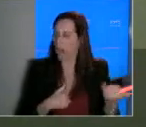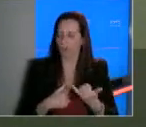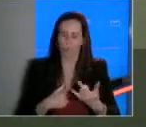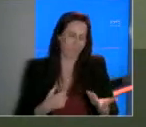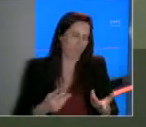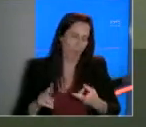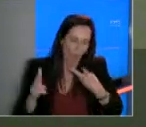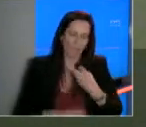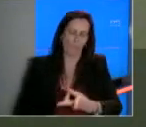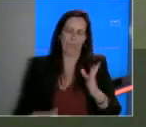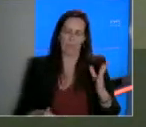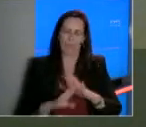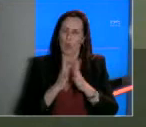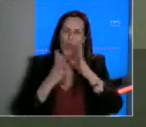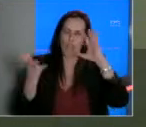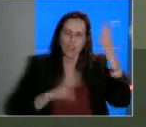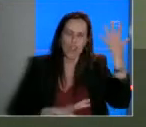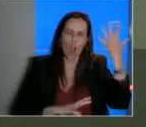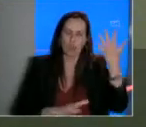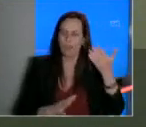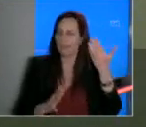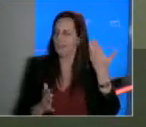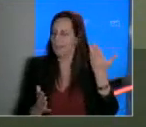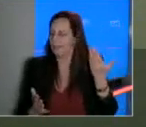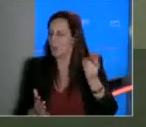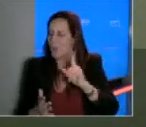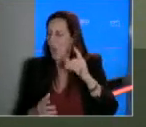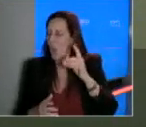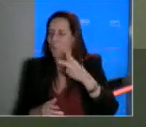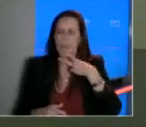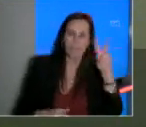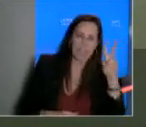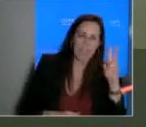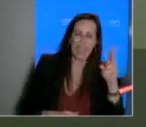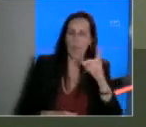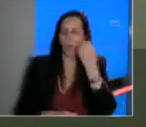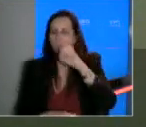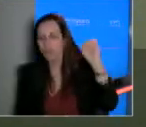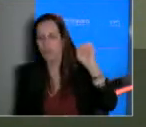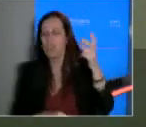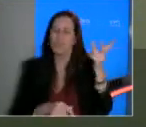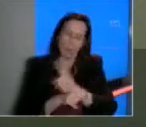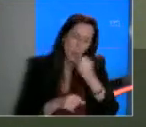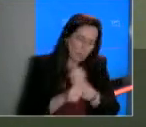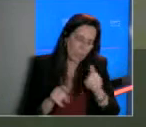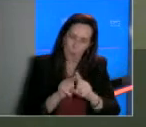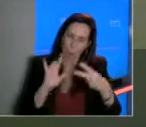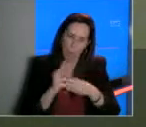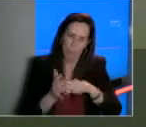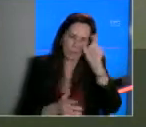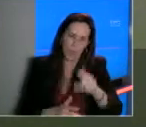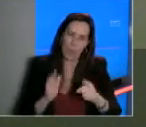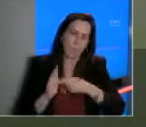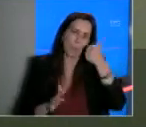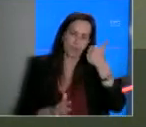את כל השיגעון הזה, את חוסר קיום ההבטחות, את השקרים. אז הוא מתנהג כמו פוליטיקאי, אולי